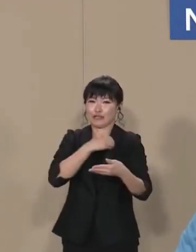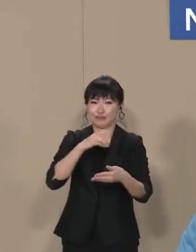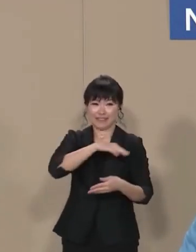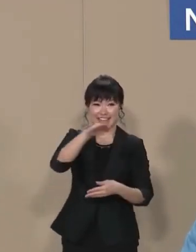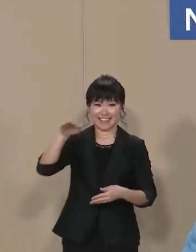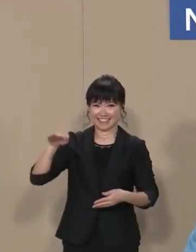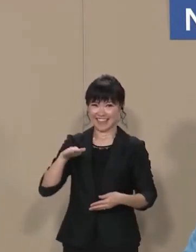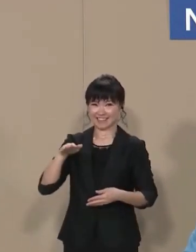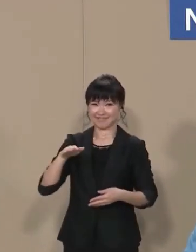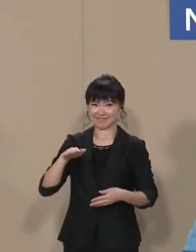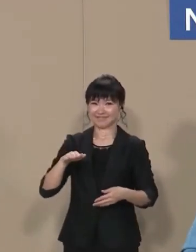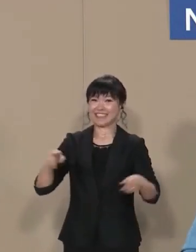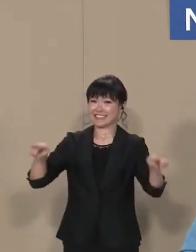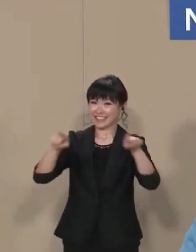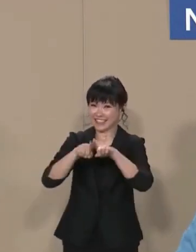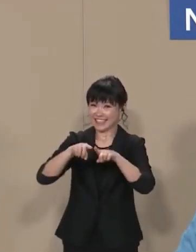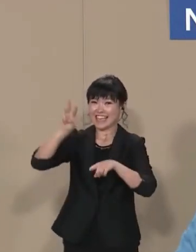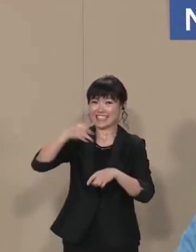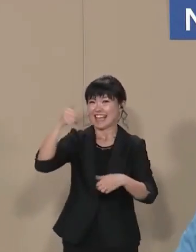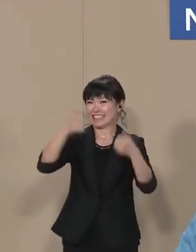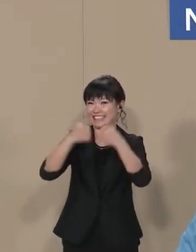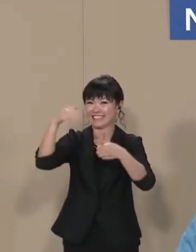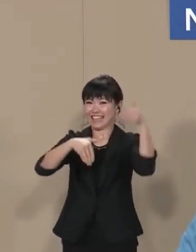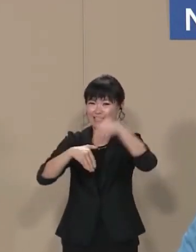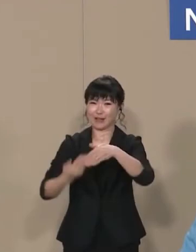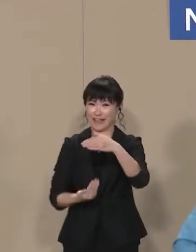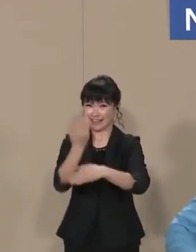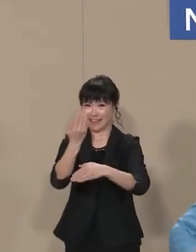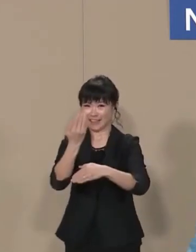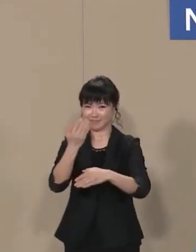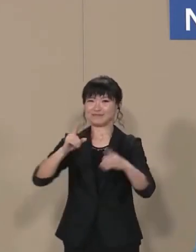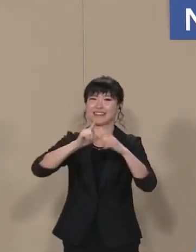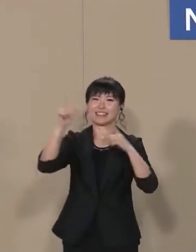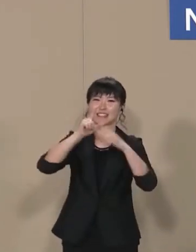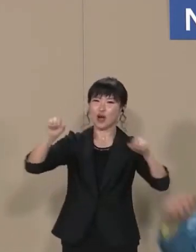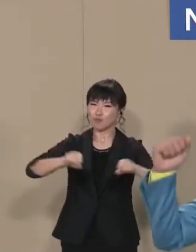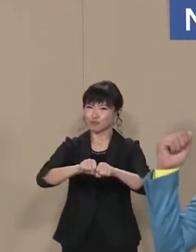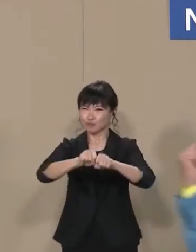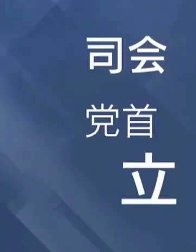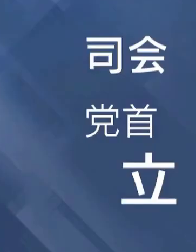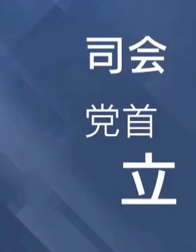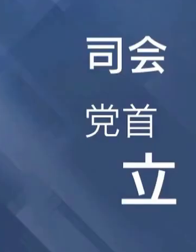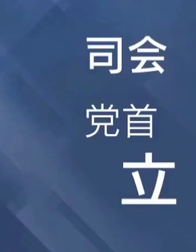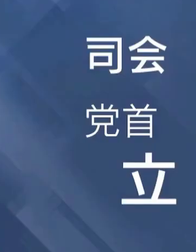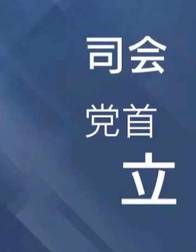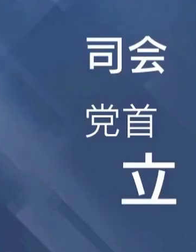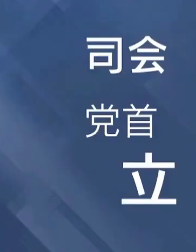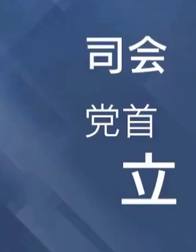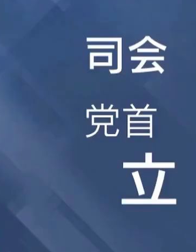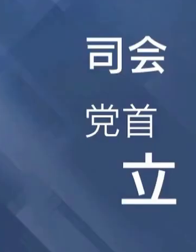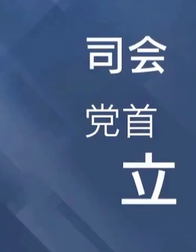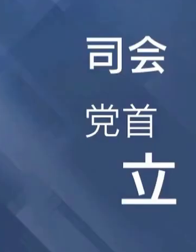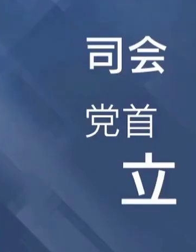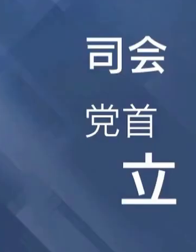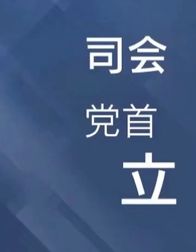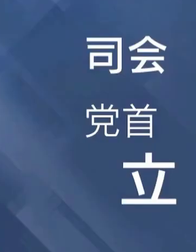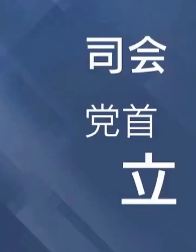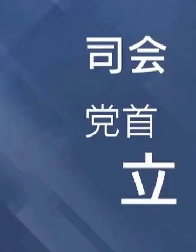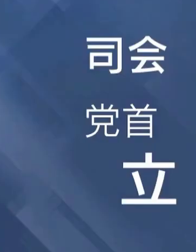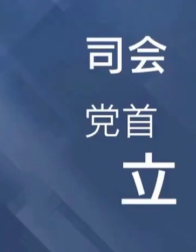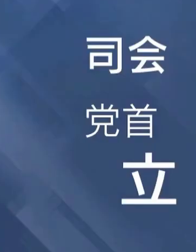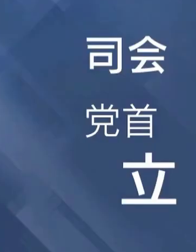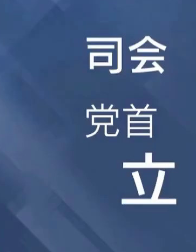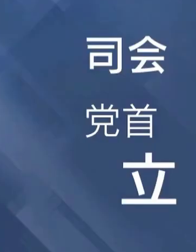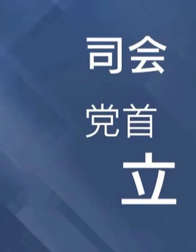皆さんいきますよ参議院選挙に勝って mhk よっええっ続いて